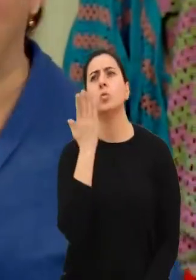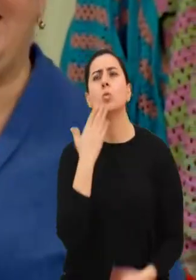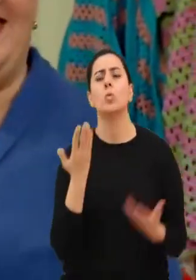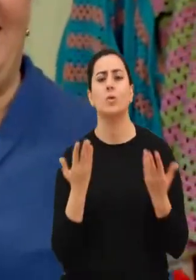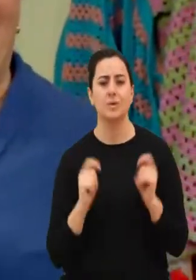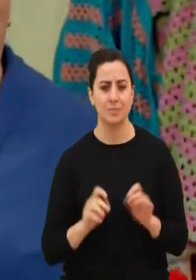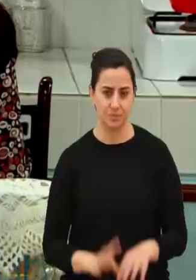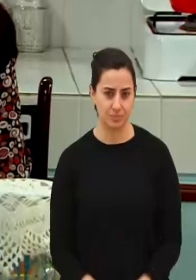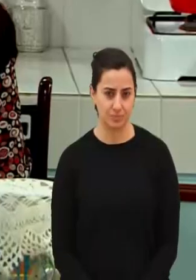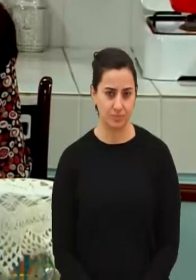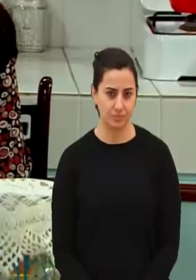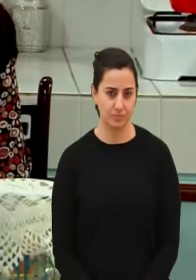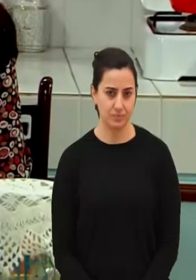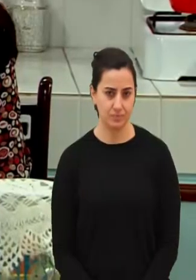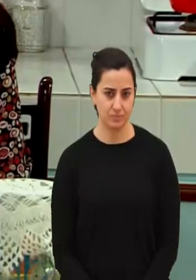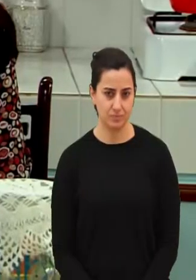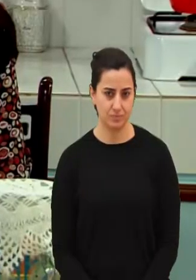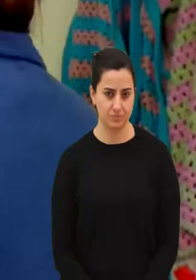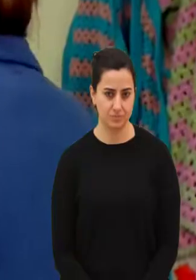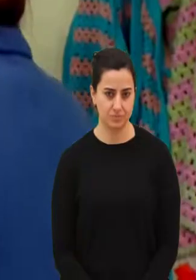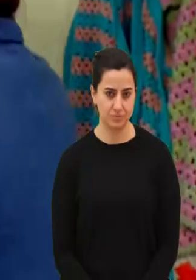Olmaz öyle şey.